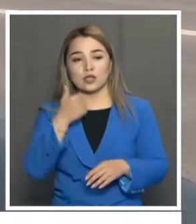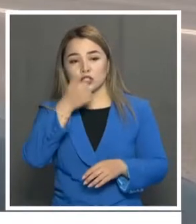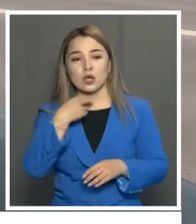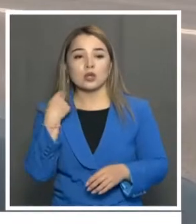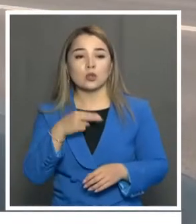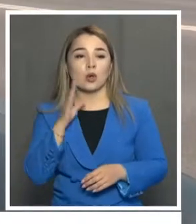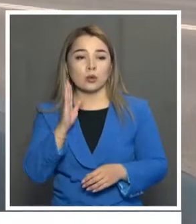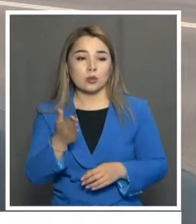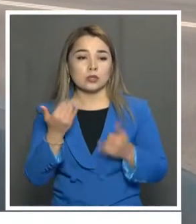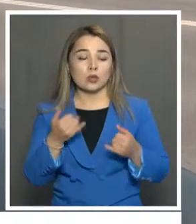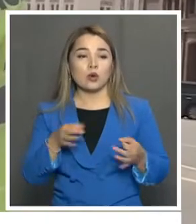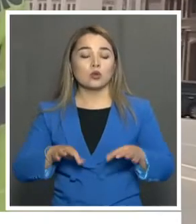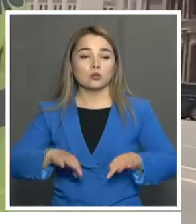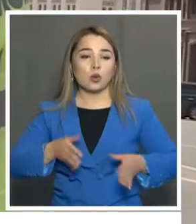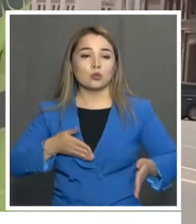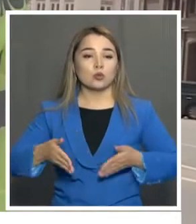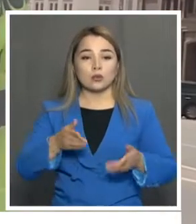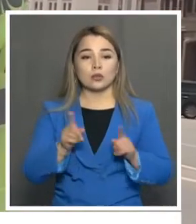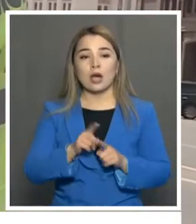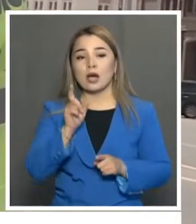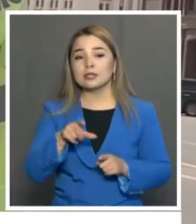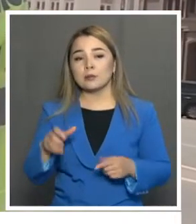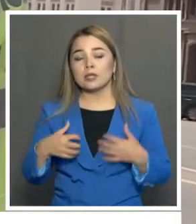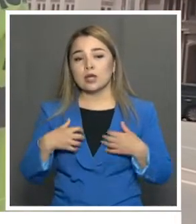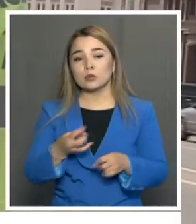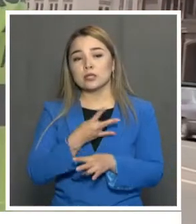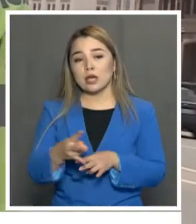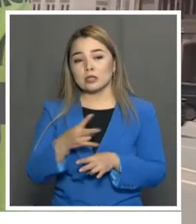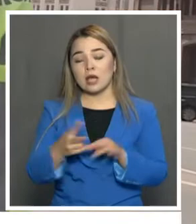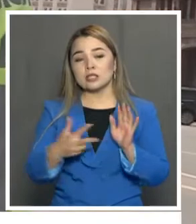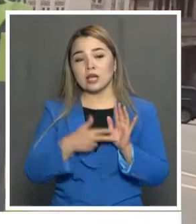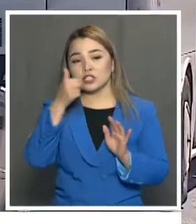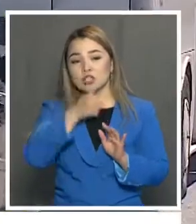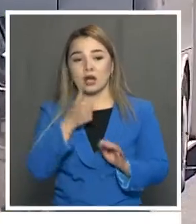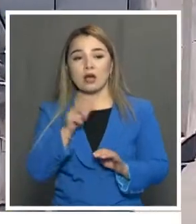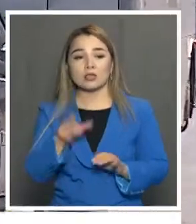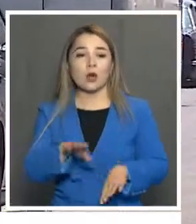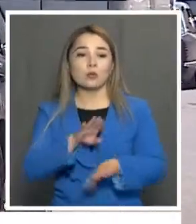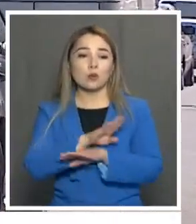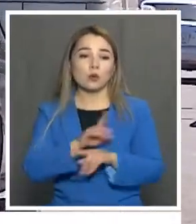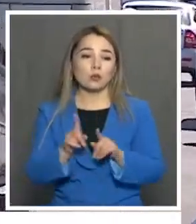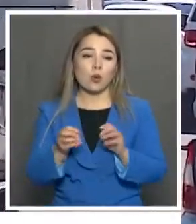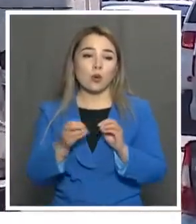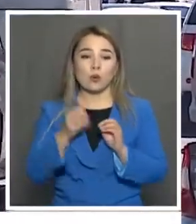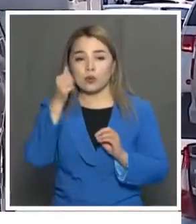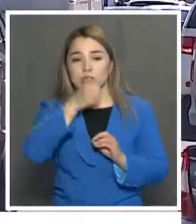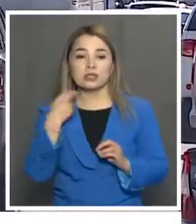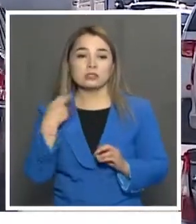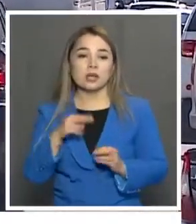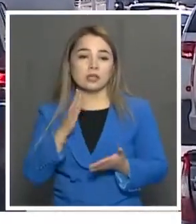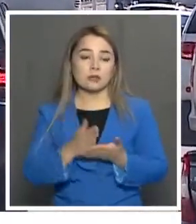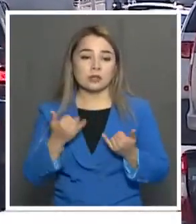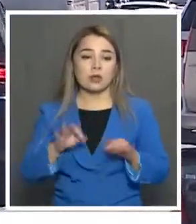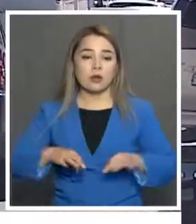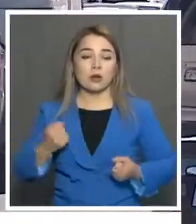сотталады. Жол көлік оқиғасы кезінде адам денсаулығына зиян келтіргендер 8 жыл, адам өлімі тіркелсе 10 жылға дейін жаза арқалайды. Бұл жағдайларда азамат